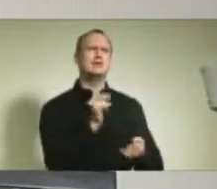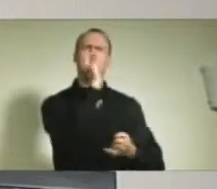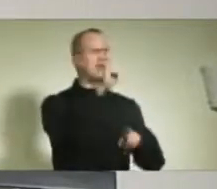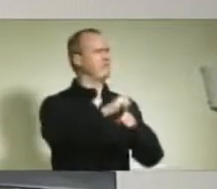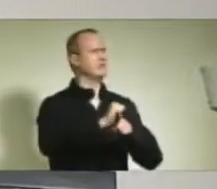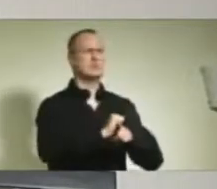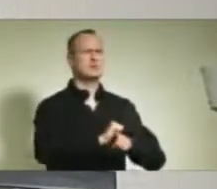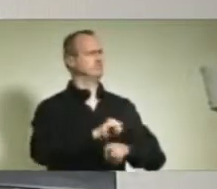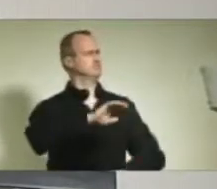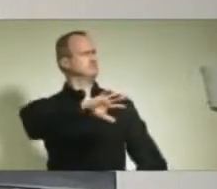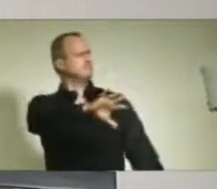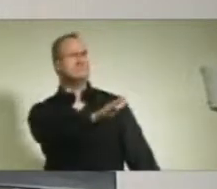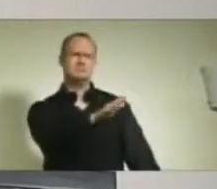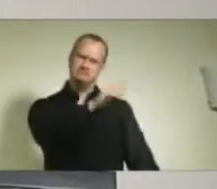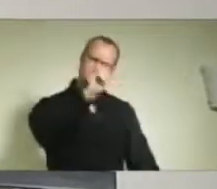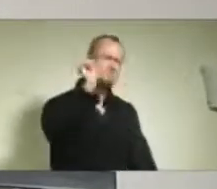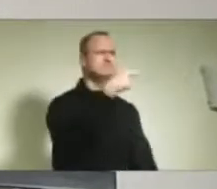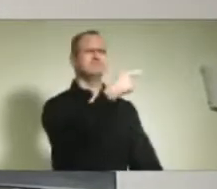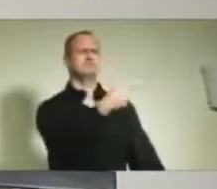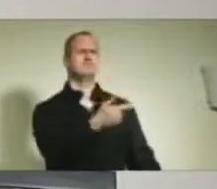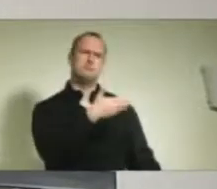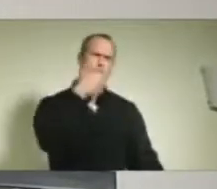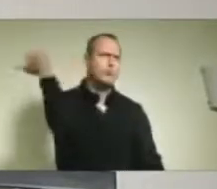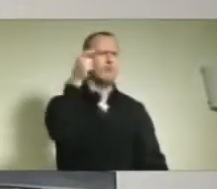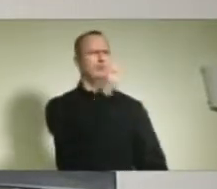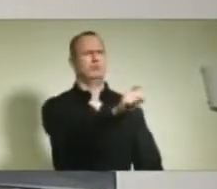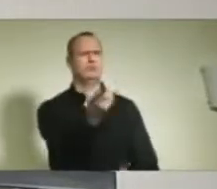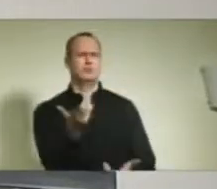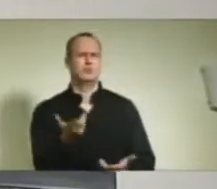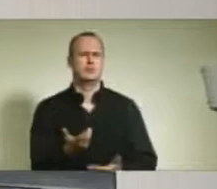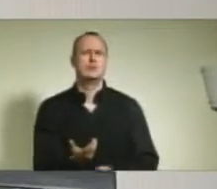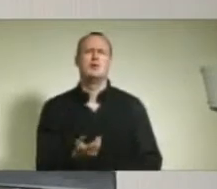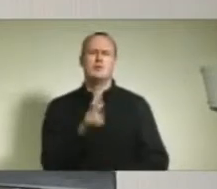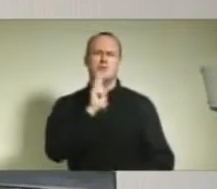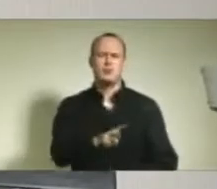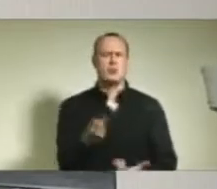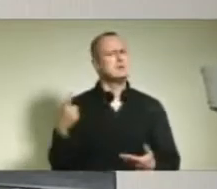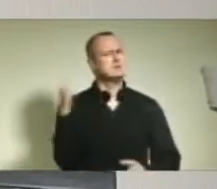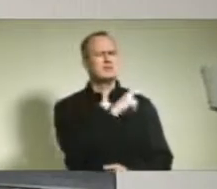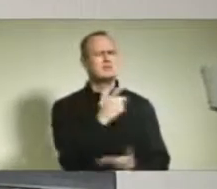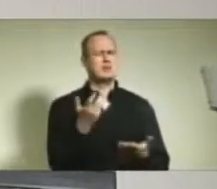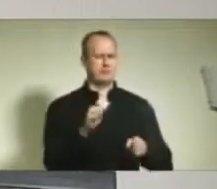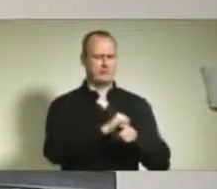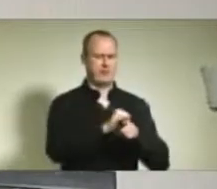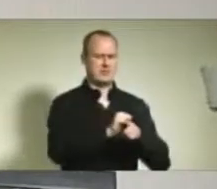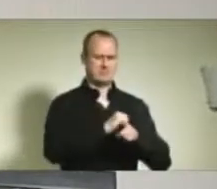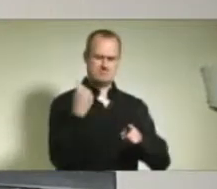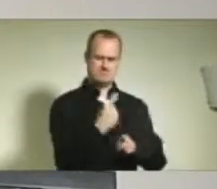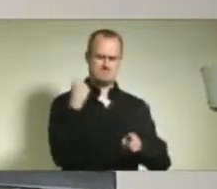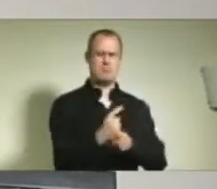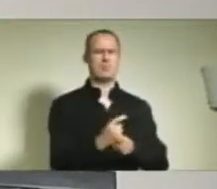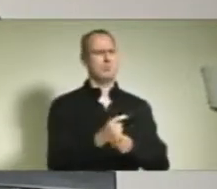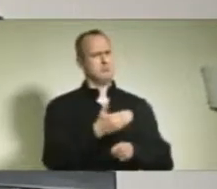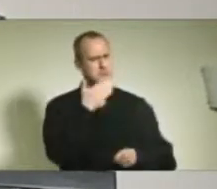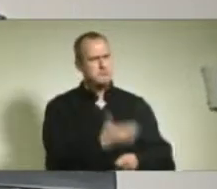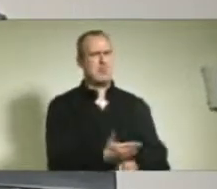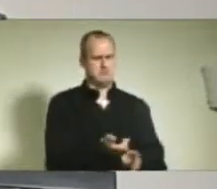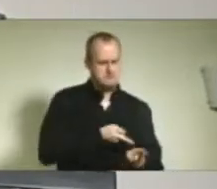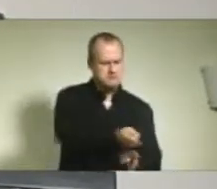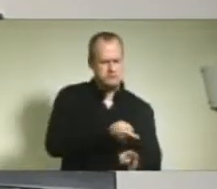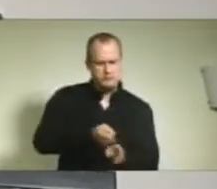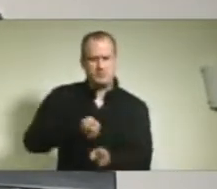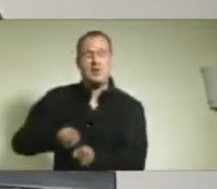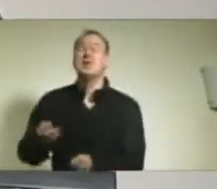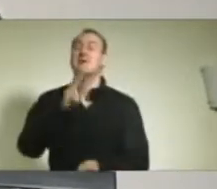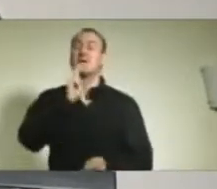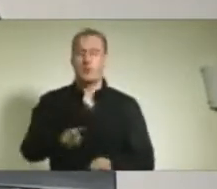Parce qu'on a eu du mal à avoir des formations dignes de ce nom, surtout former les gens en amont sur